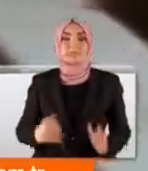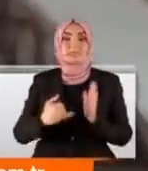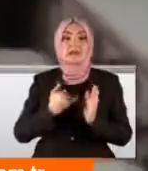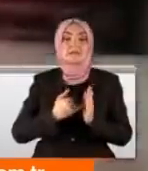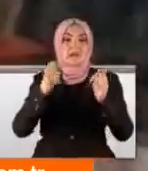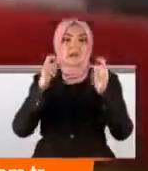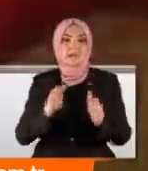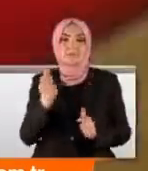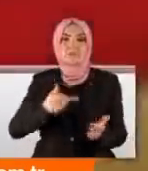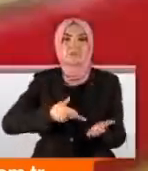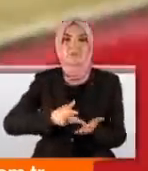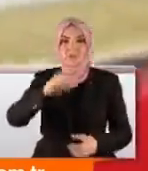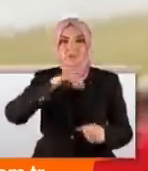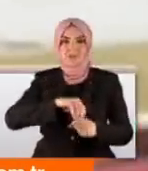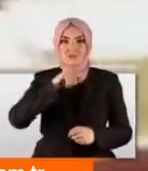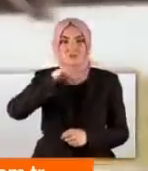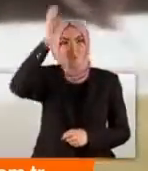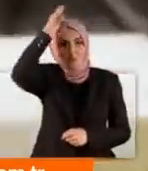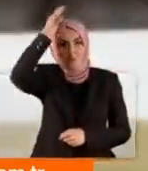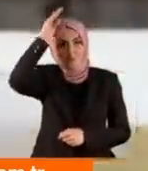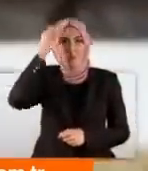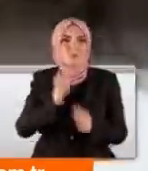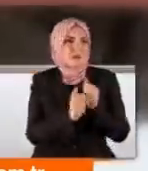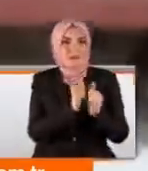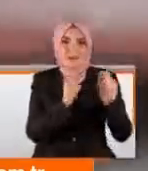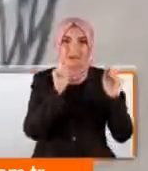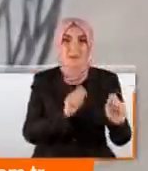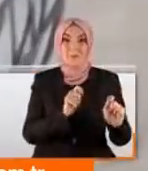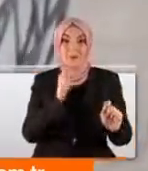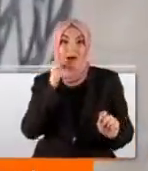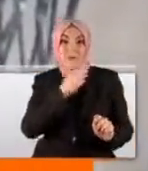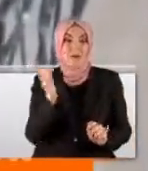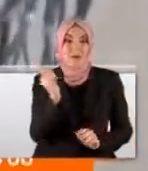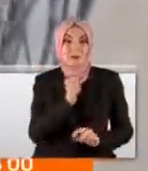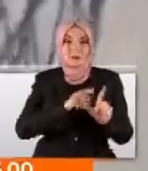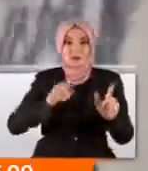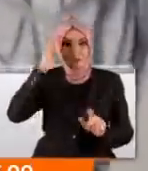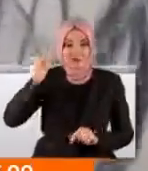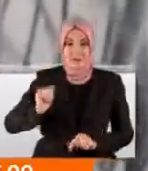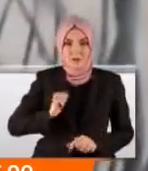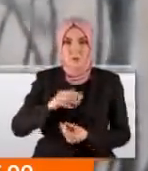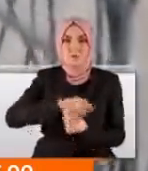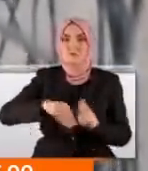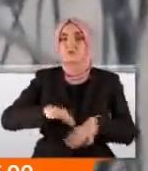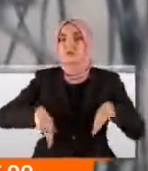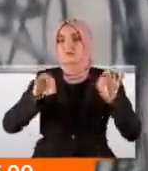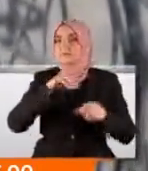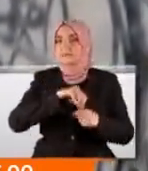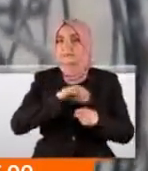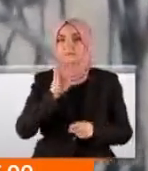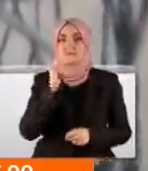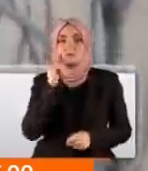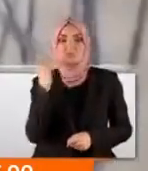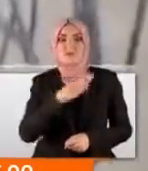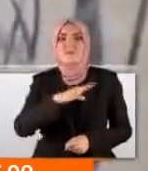Gaziantep'te bir çiftlikte horoz dövüştürüldüğü ihbarı alan jandarma operasyon düzenledi. İçeride 40 kişi vardı. Karşılarında